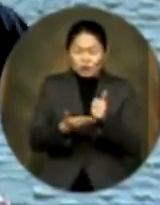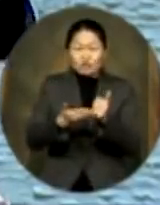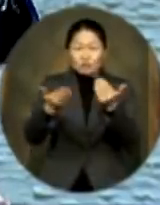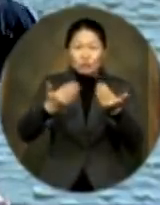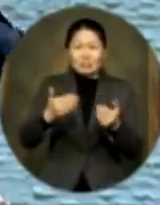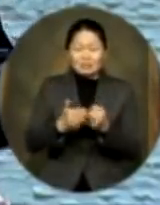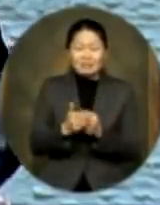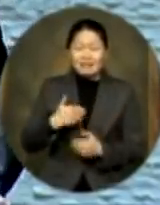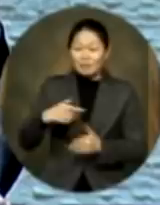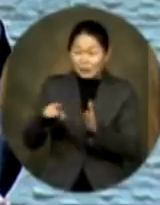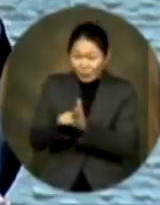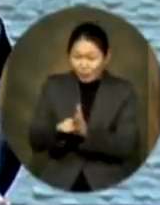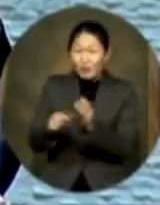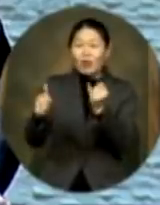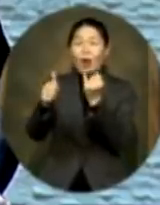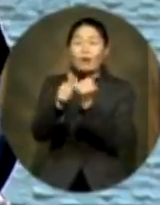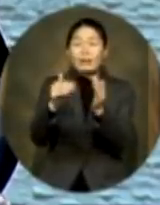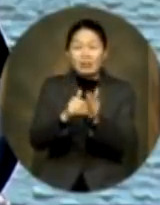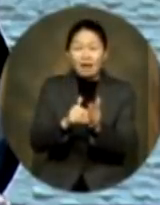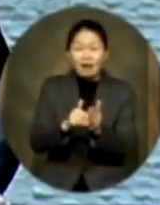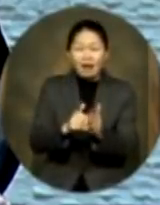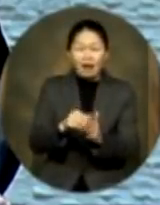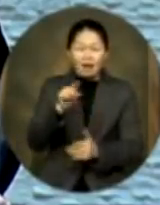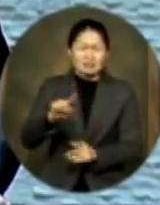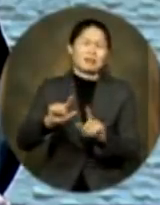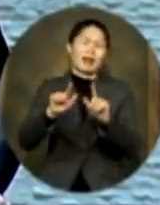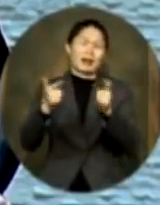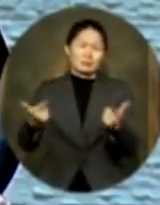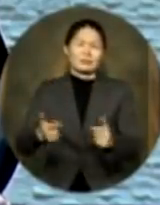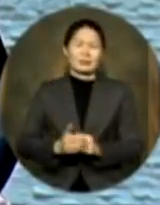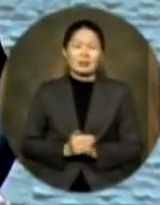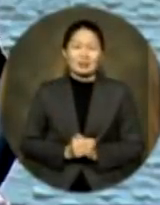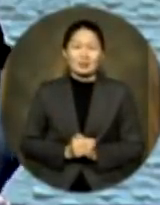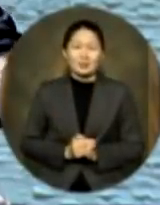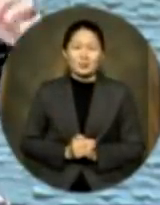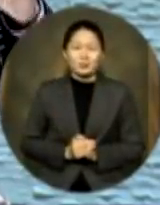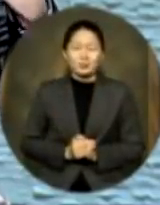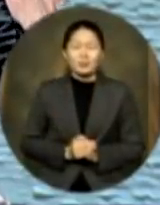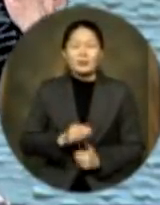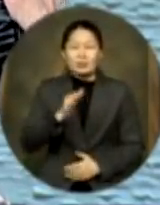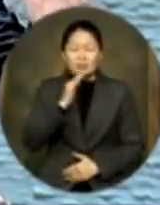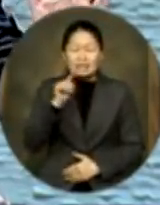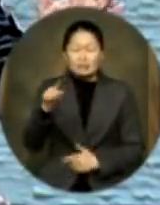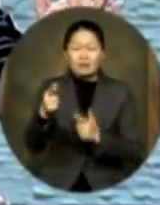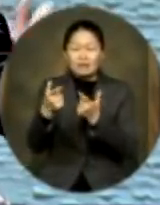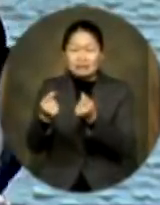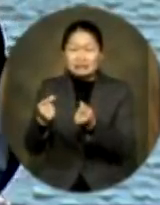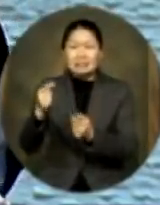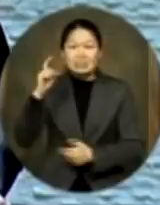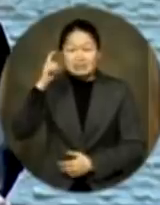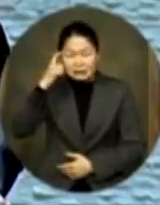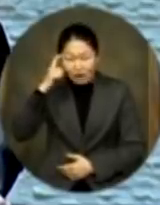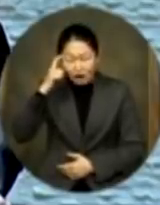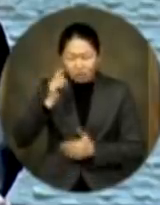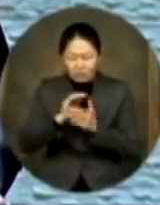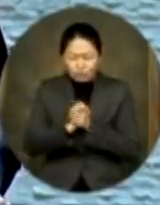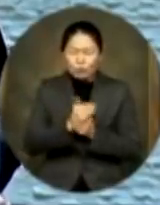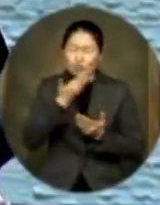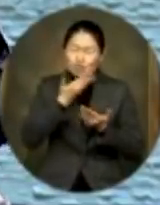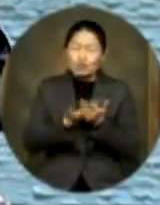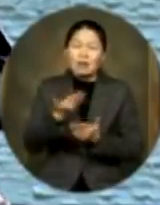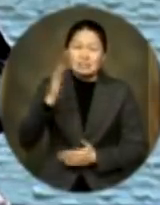믿고 결혼했다 이건 정말 아니에요 그 분들의 의견과 기도도 다 중요하지만